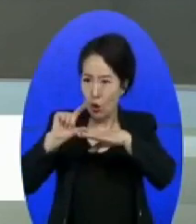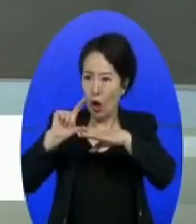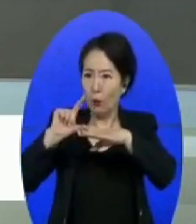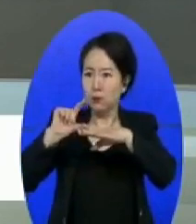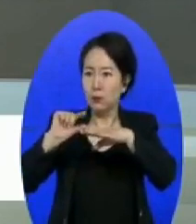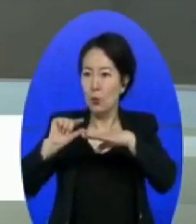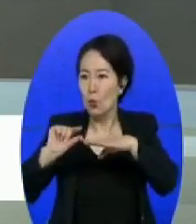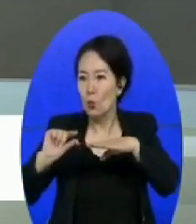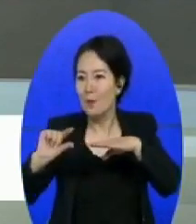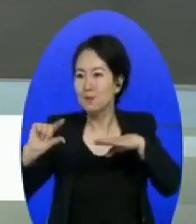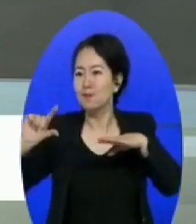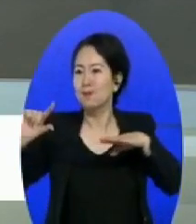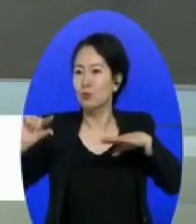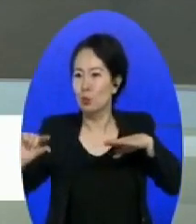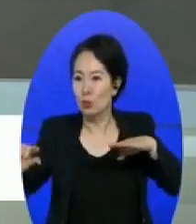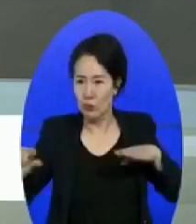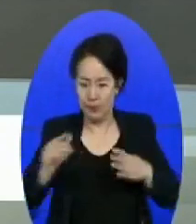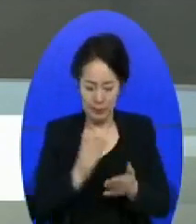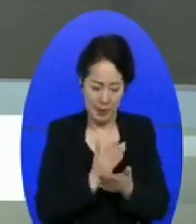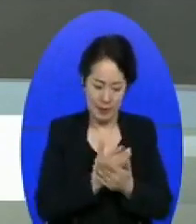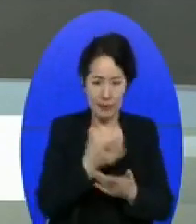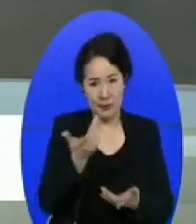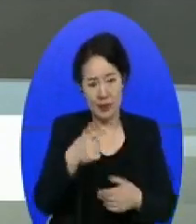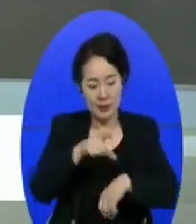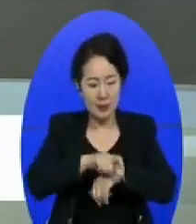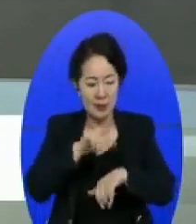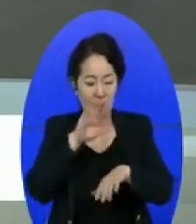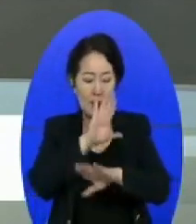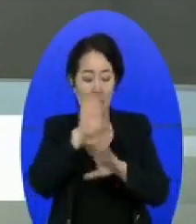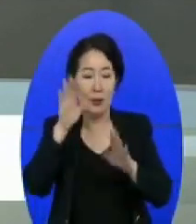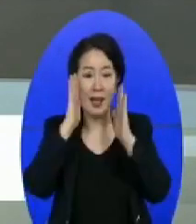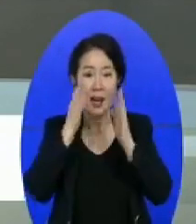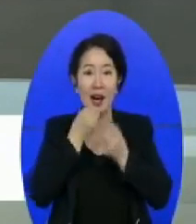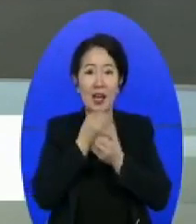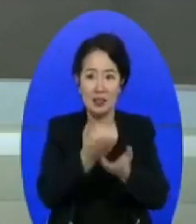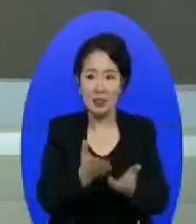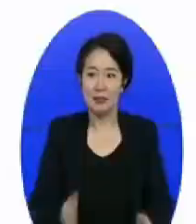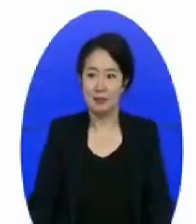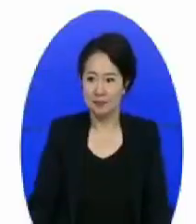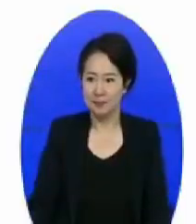зузаан харилцан адилгүй байгаа учраас мэргэжлийн байгууллагууд энэ анхааруулгыг өгч байна.